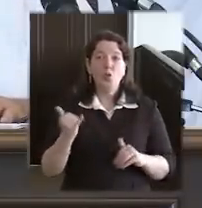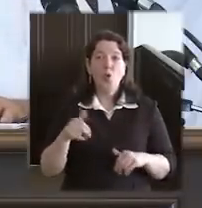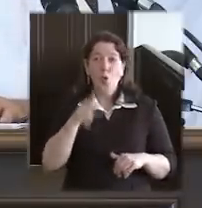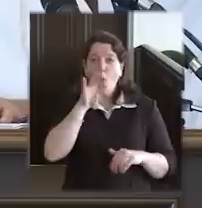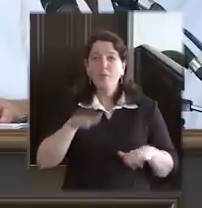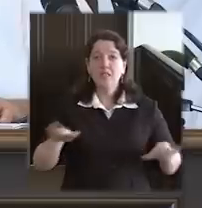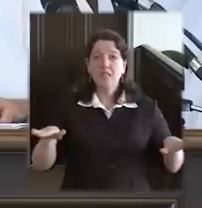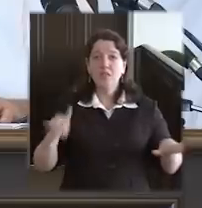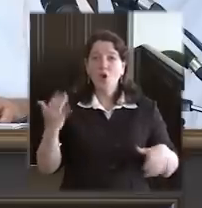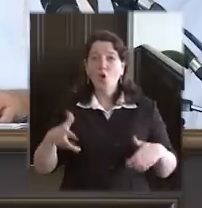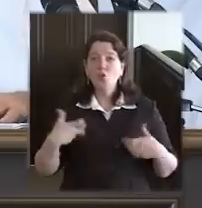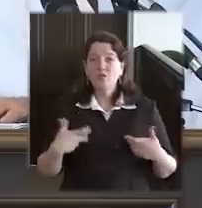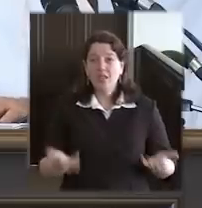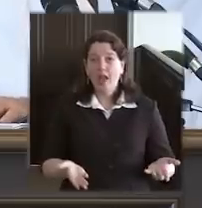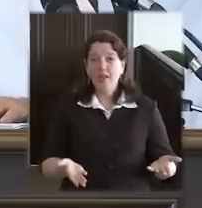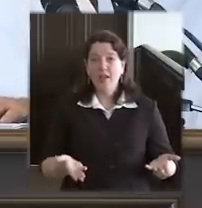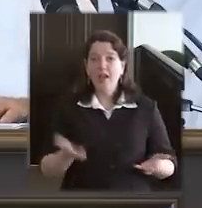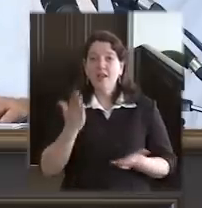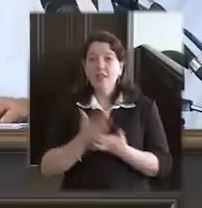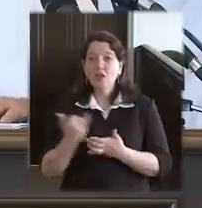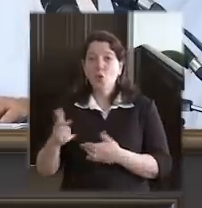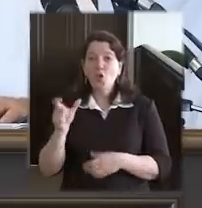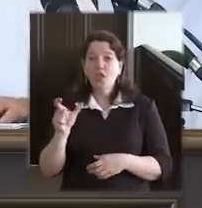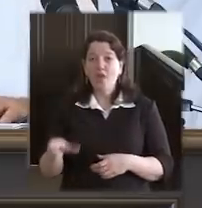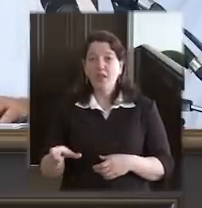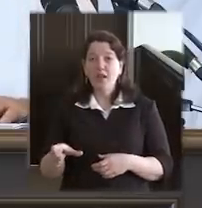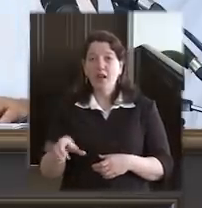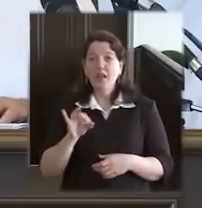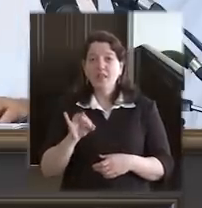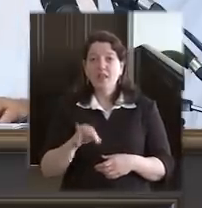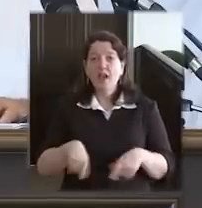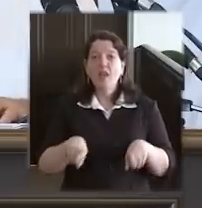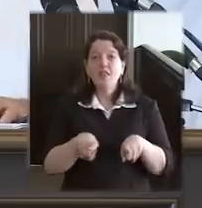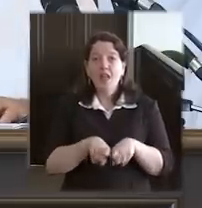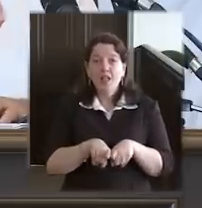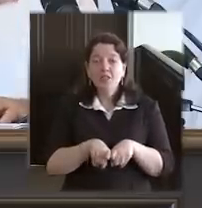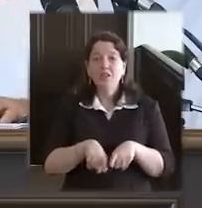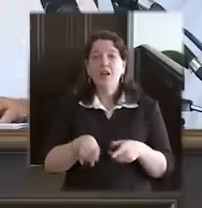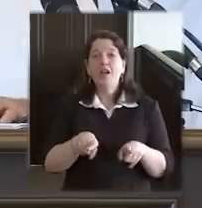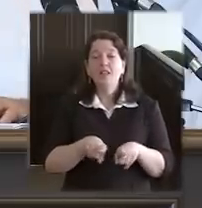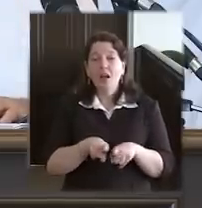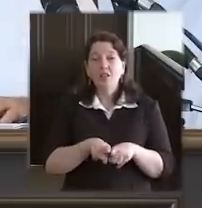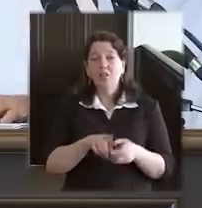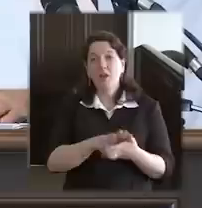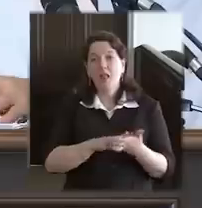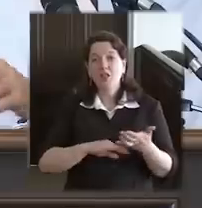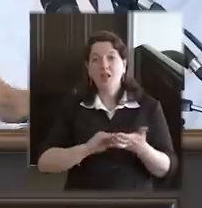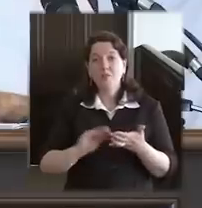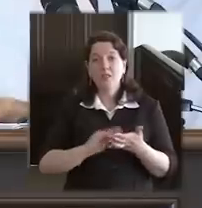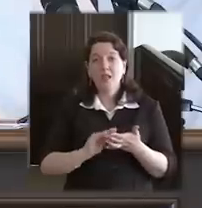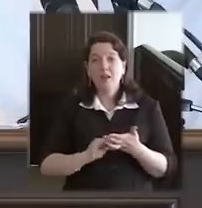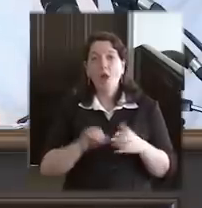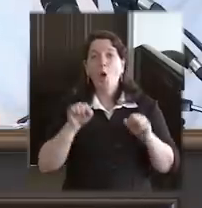есть у птиц, да, есть у человека. И дальше все непрерывно пишет права детенышей.